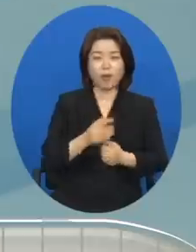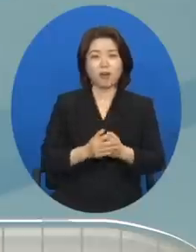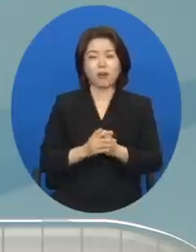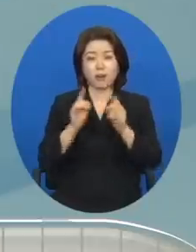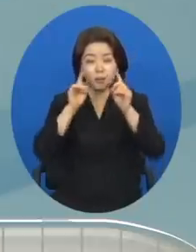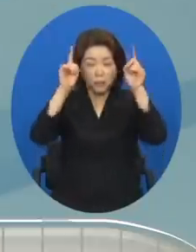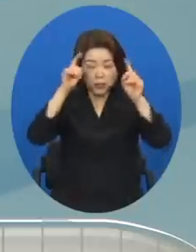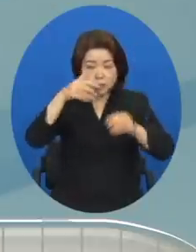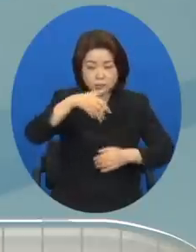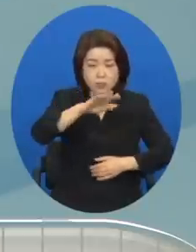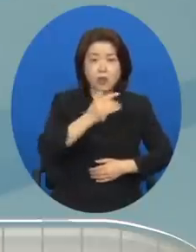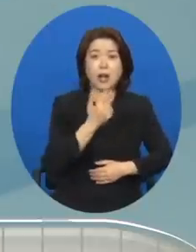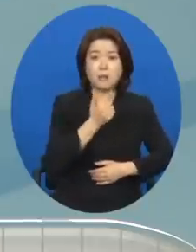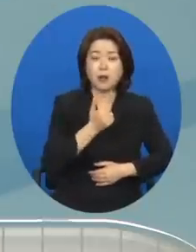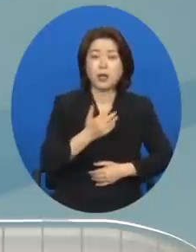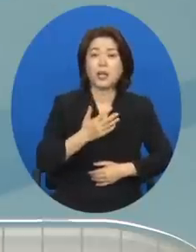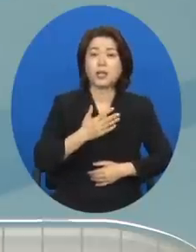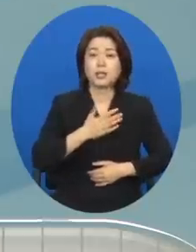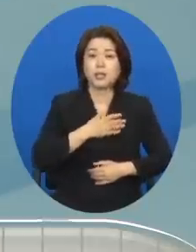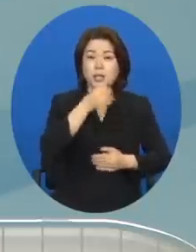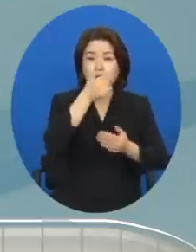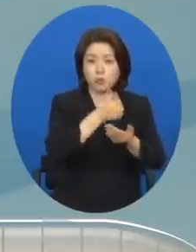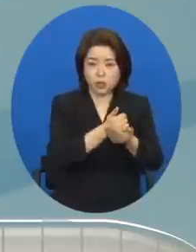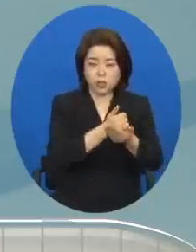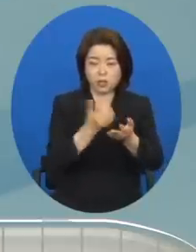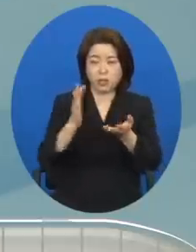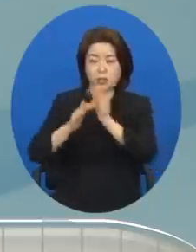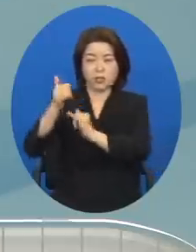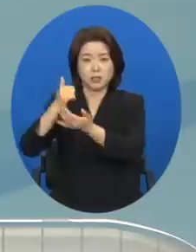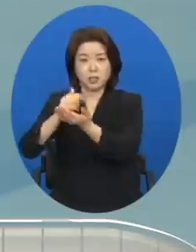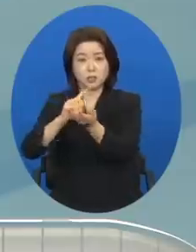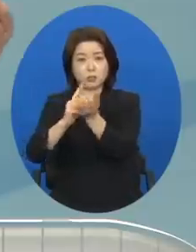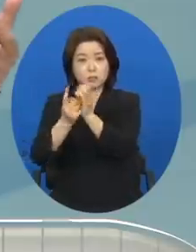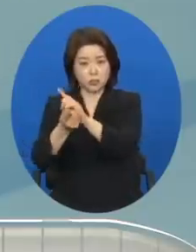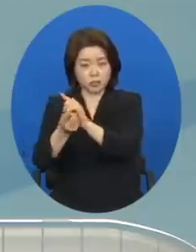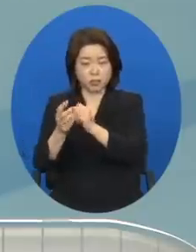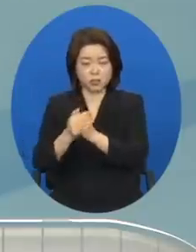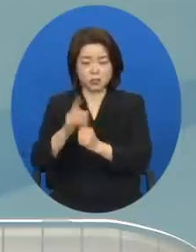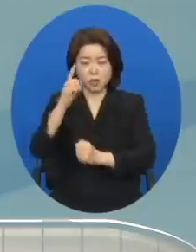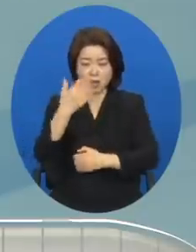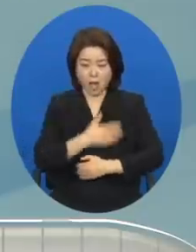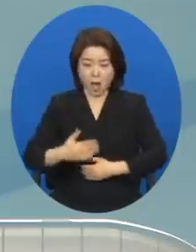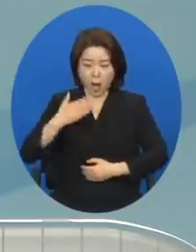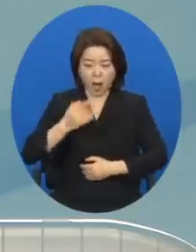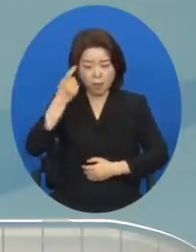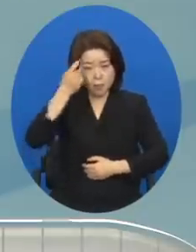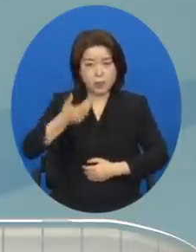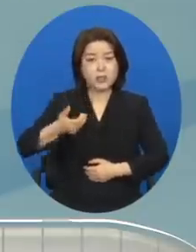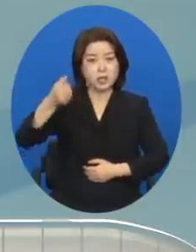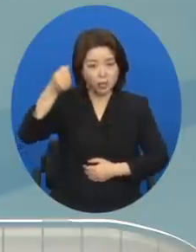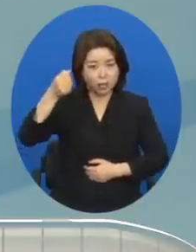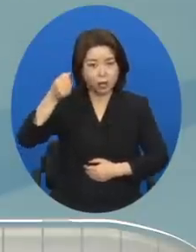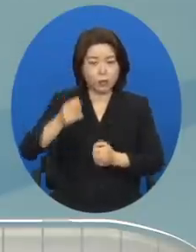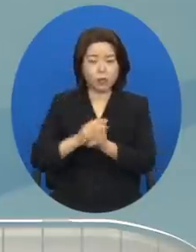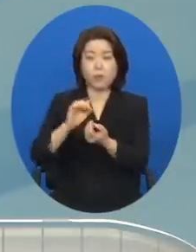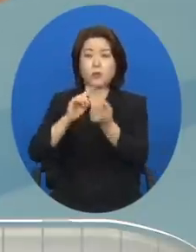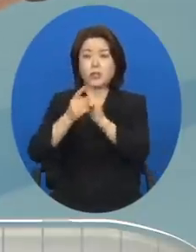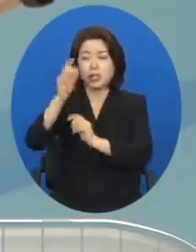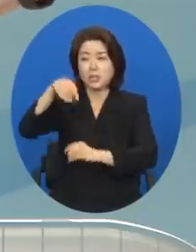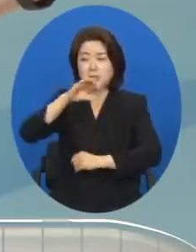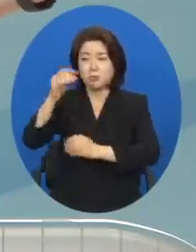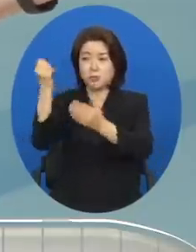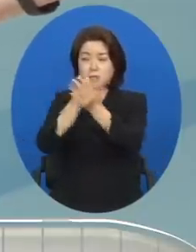지옥에 갈 수밖에 없는 여러분의 죄를 예수님이 한 몸이라고 여기시고 대신